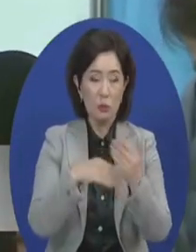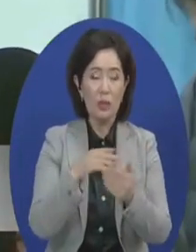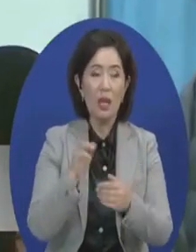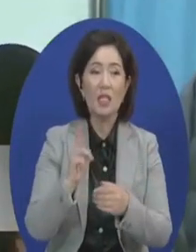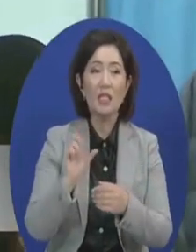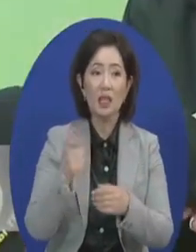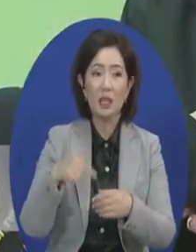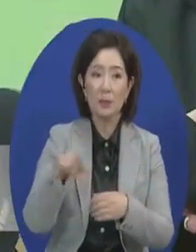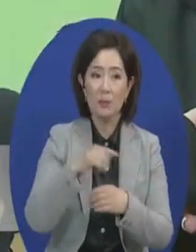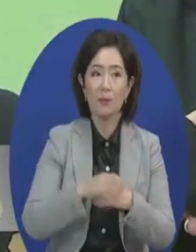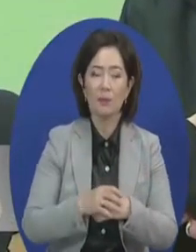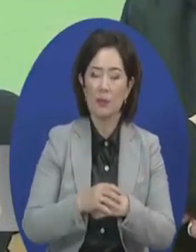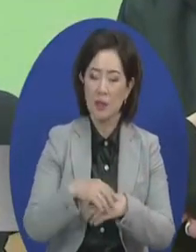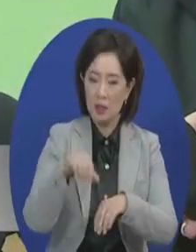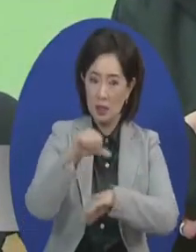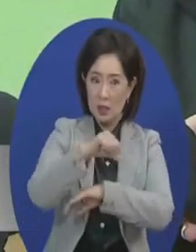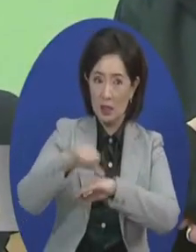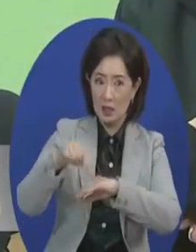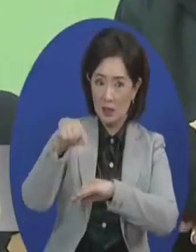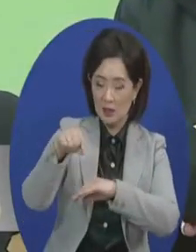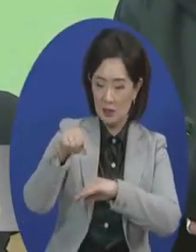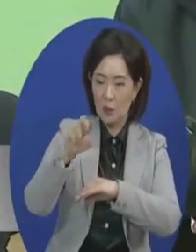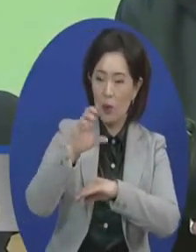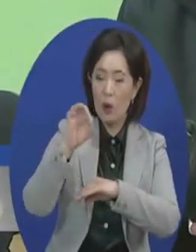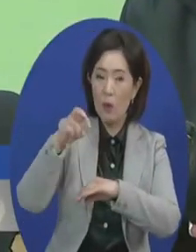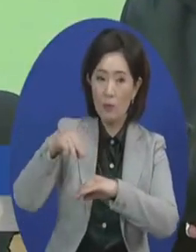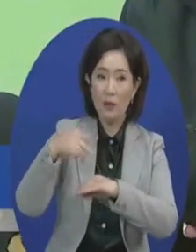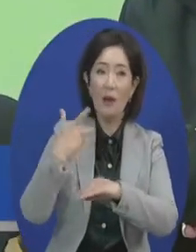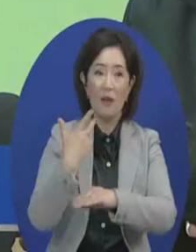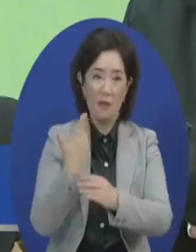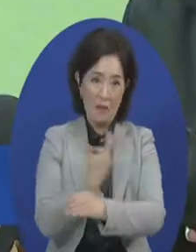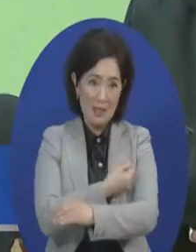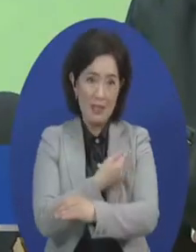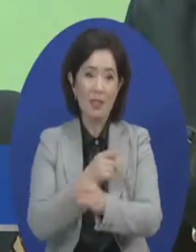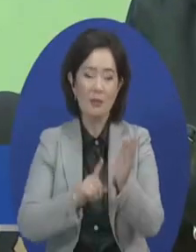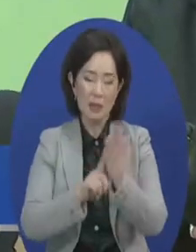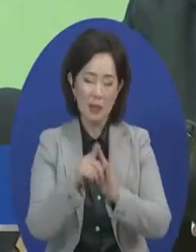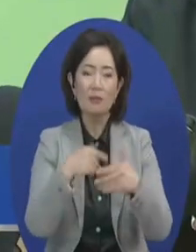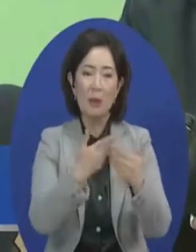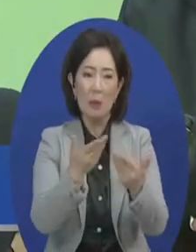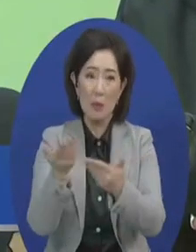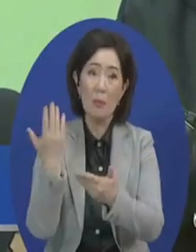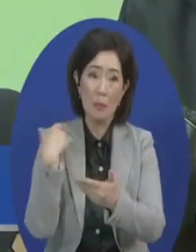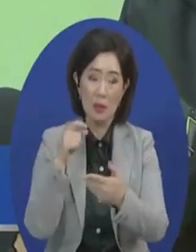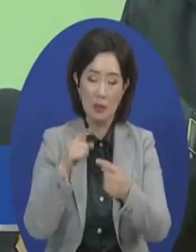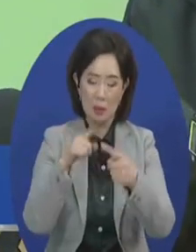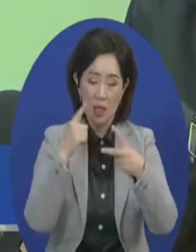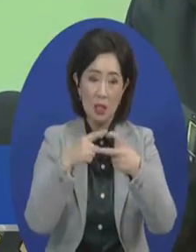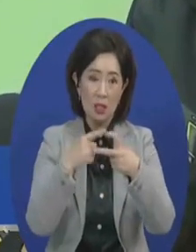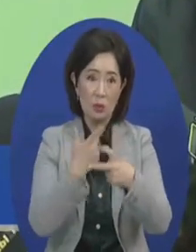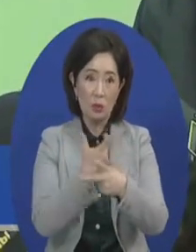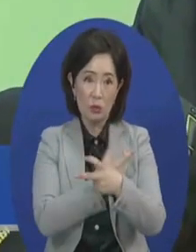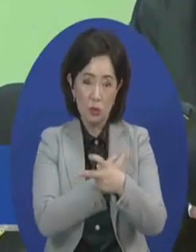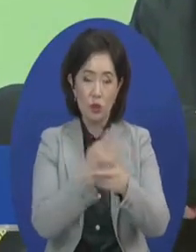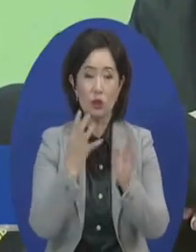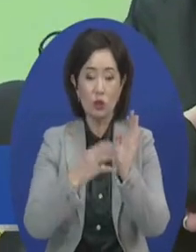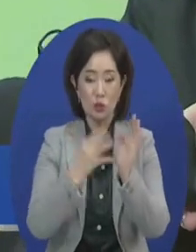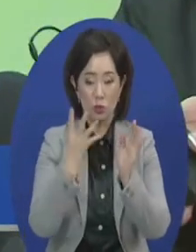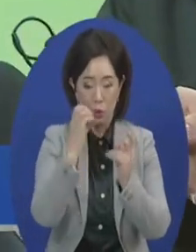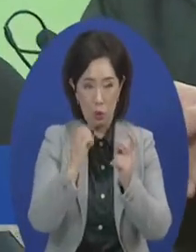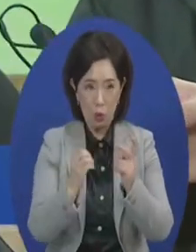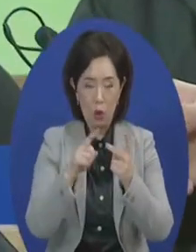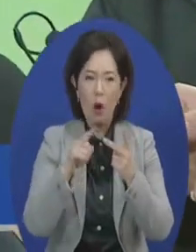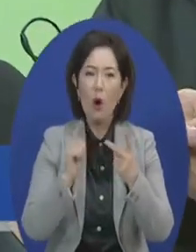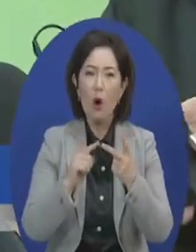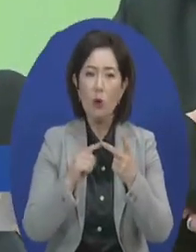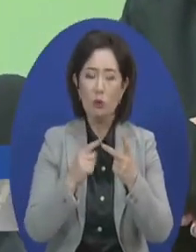цагт. Тэгэхээр хилийн боомтуудад бол вакцинжуулалтыг бол эхэлж одоо явуулсан. Нэгдүгээр тун 94% нэг за тий.